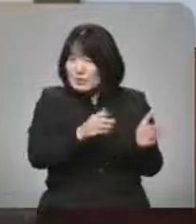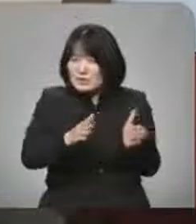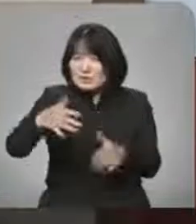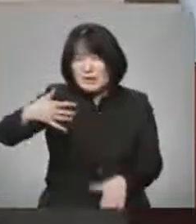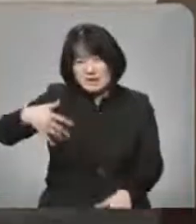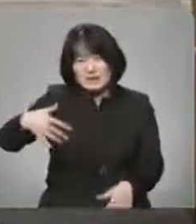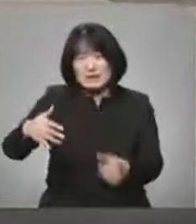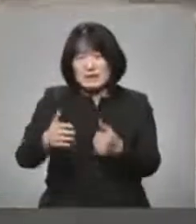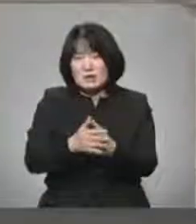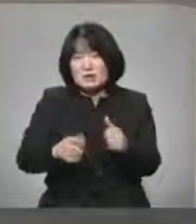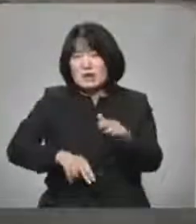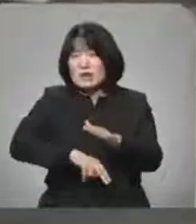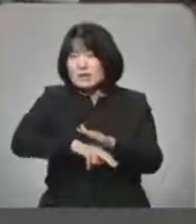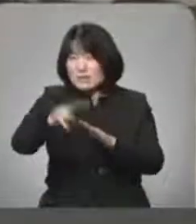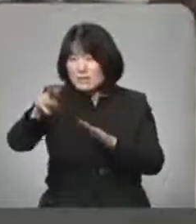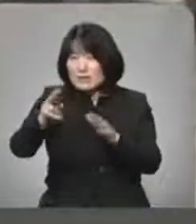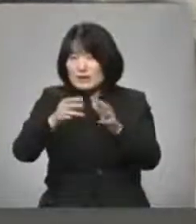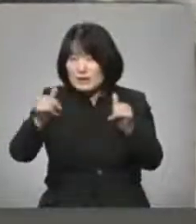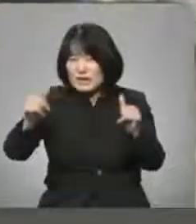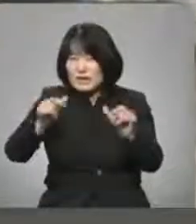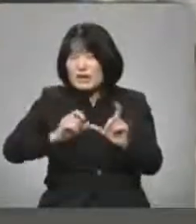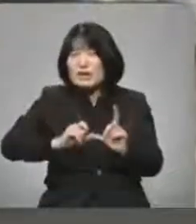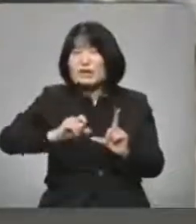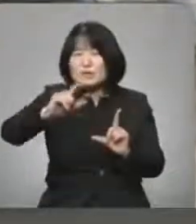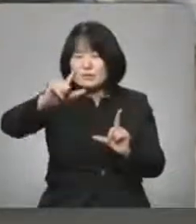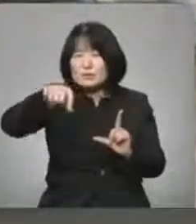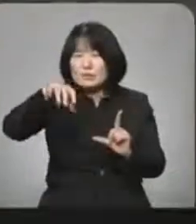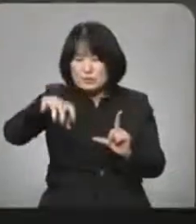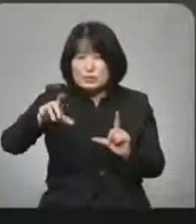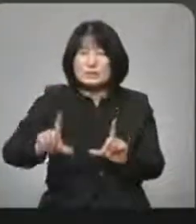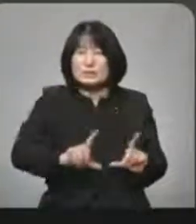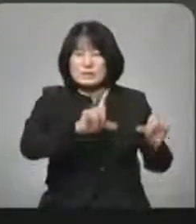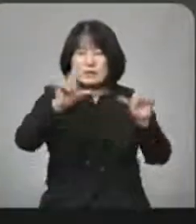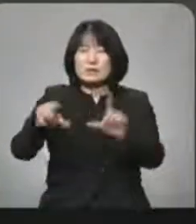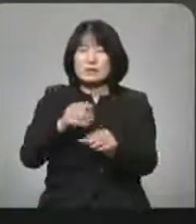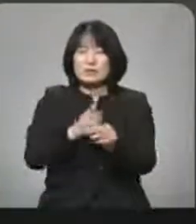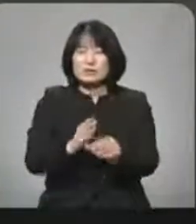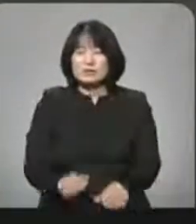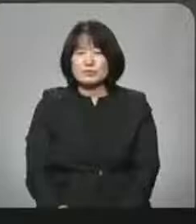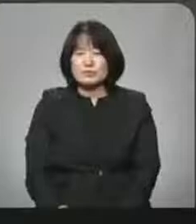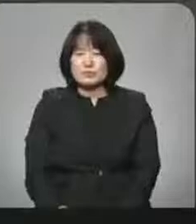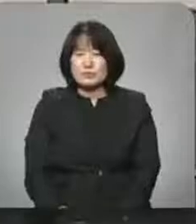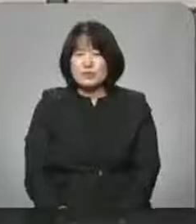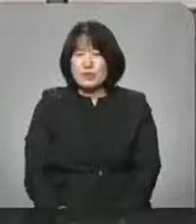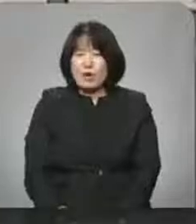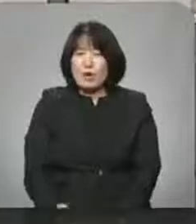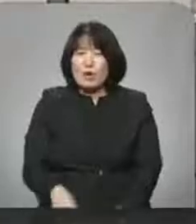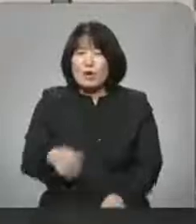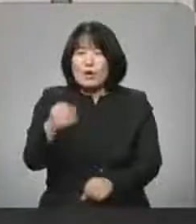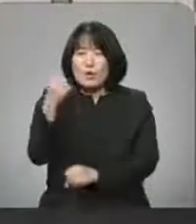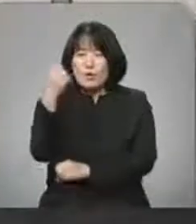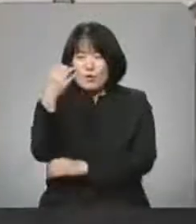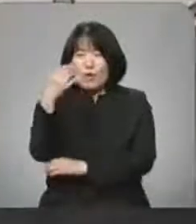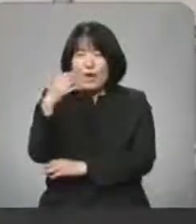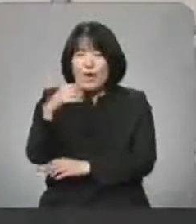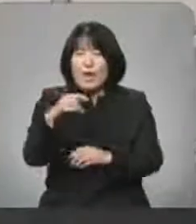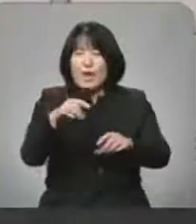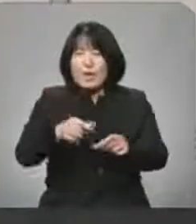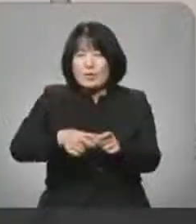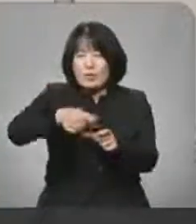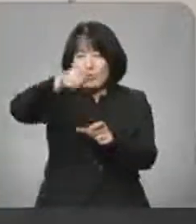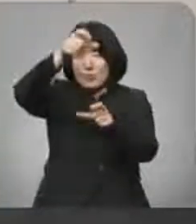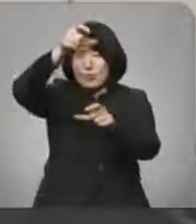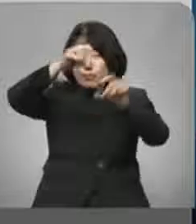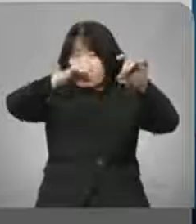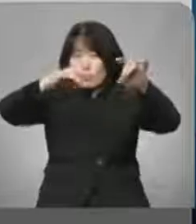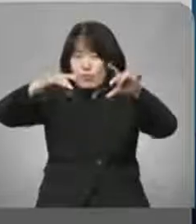상당수가 여전히 이곳을 떠나지 못하고 있습니다 당시 전신주에서 팀 불꽃이 산불 원인으로